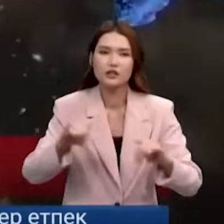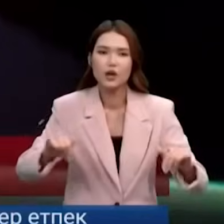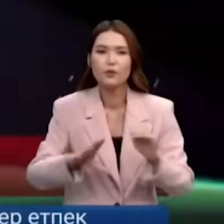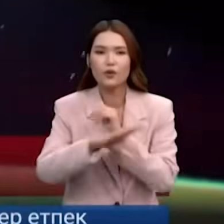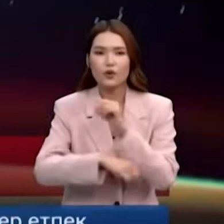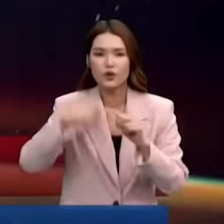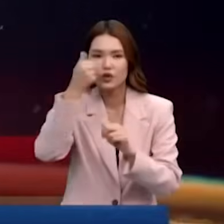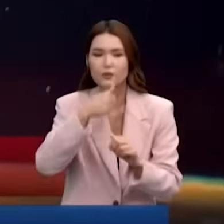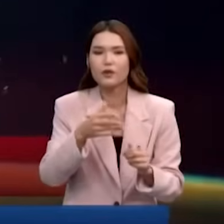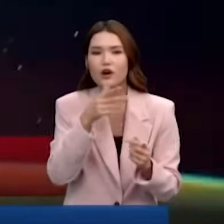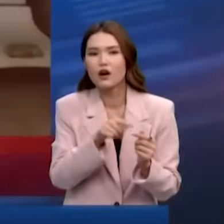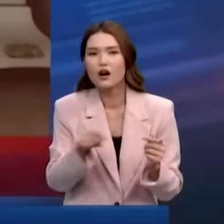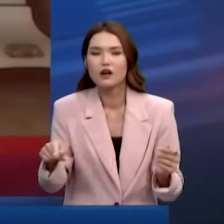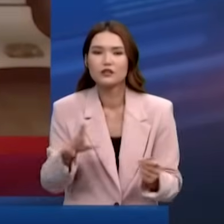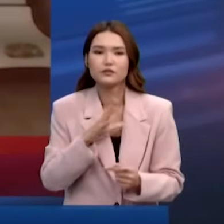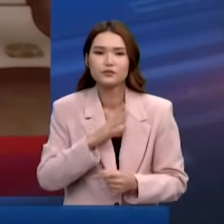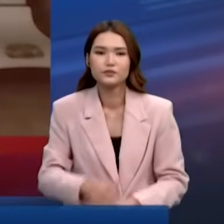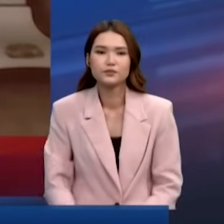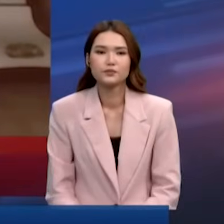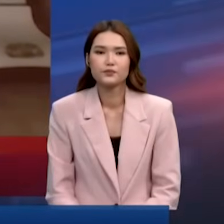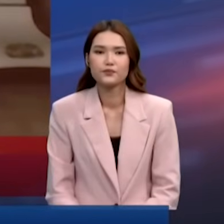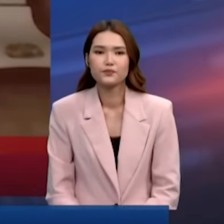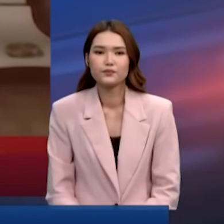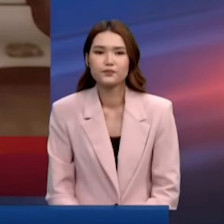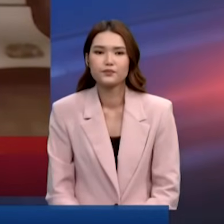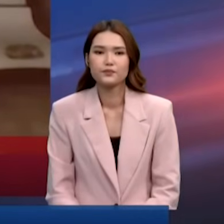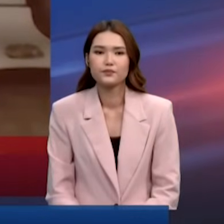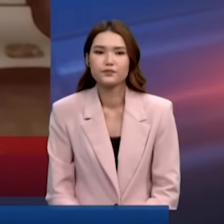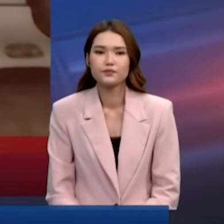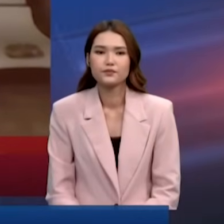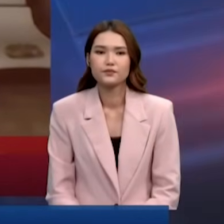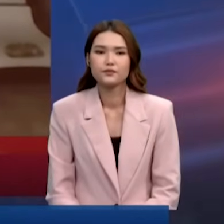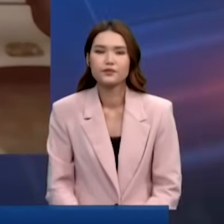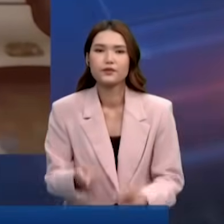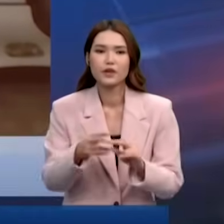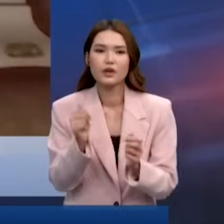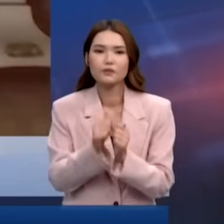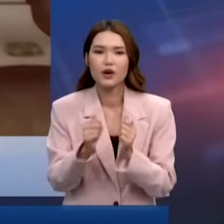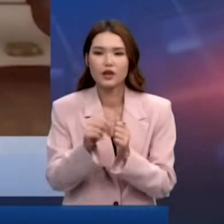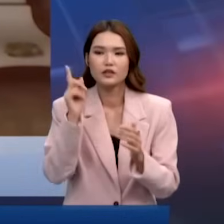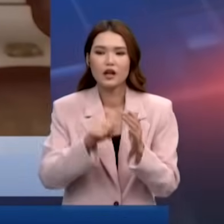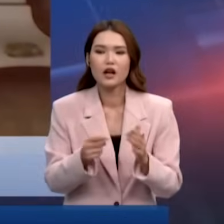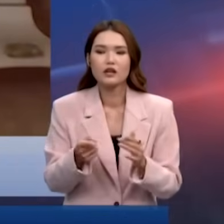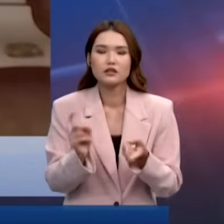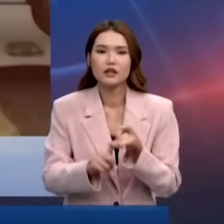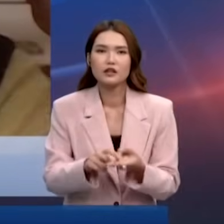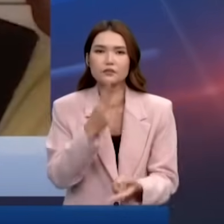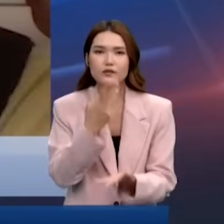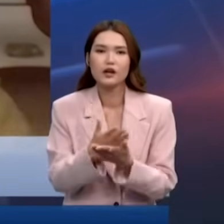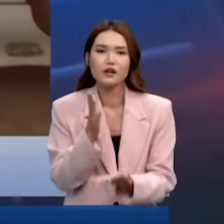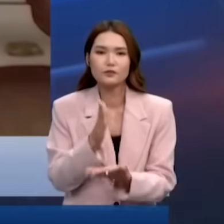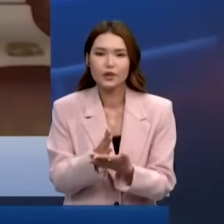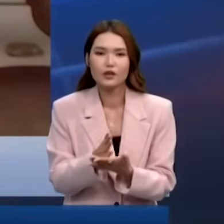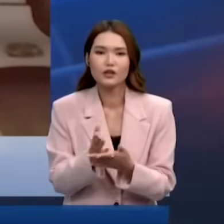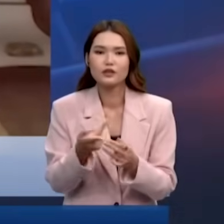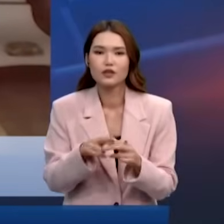жылдары саябырлап қалғандай. Қайбір жоғары технологиялық сала болсын, ондағы ең басты мәселе кадр мәселесі. 16